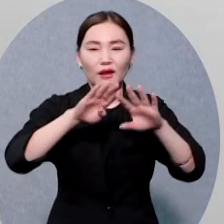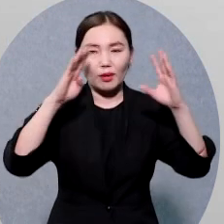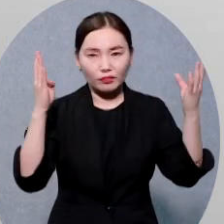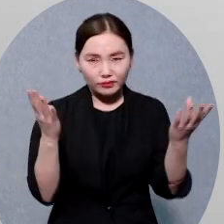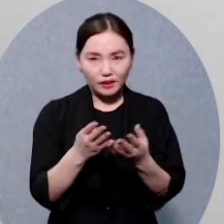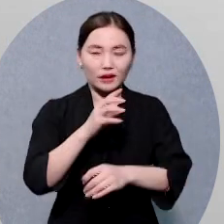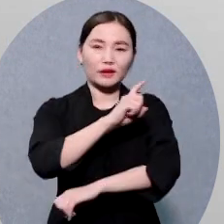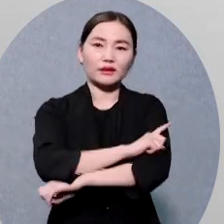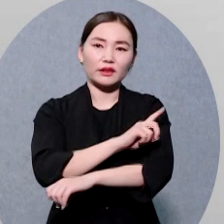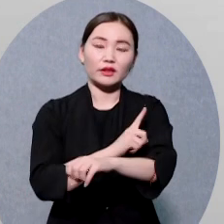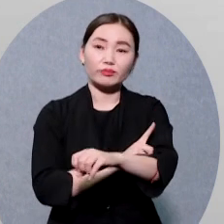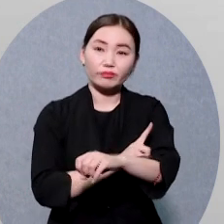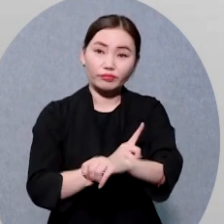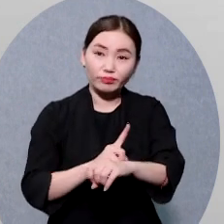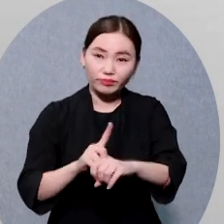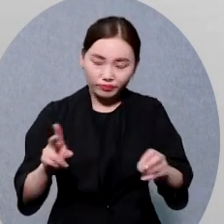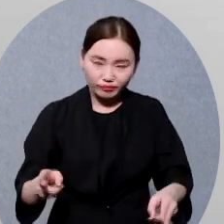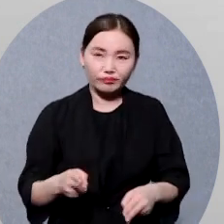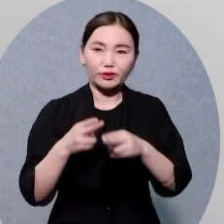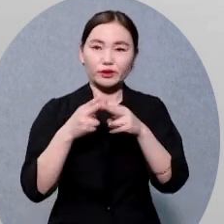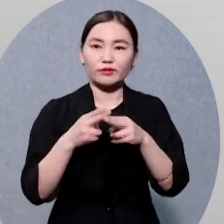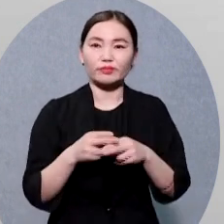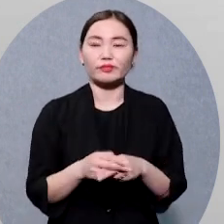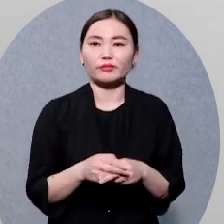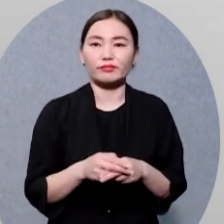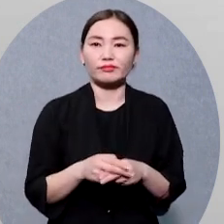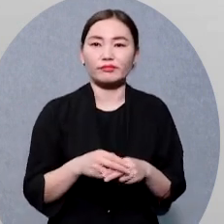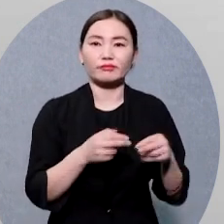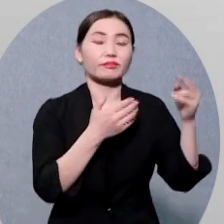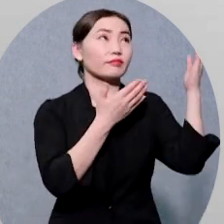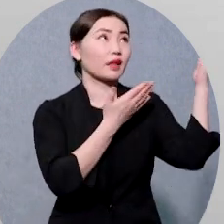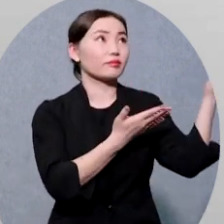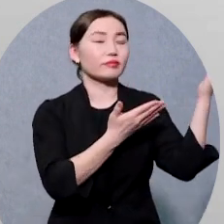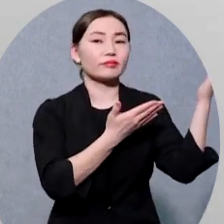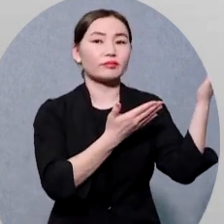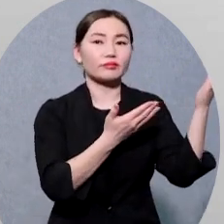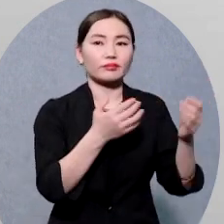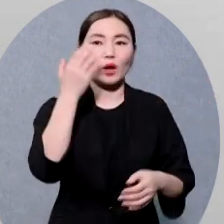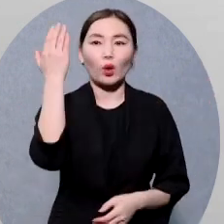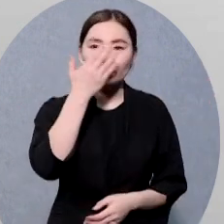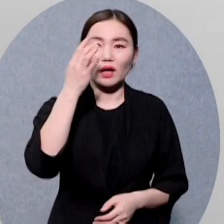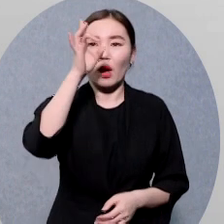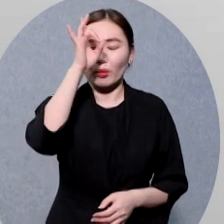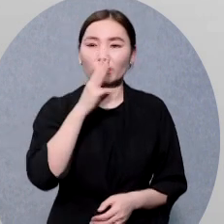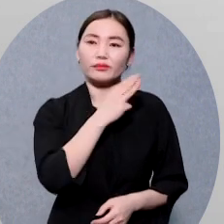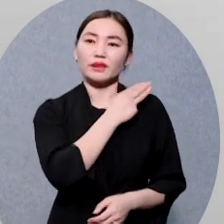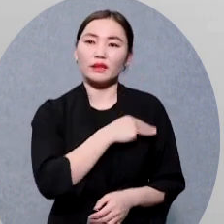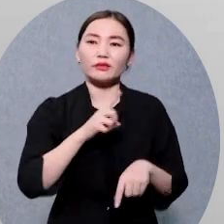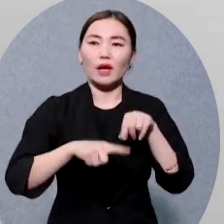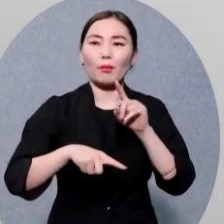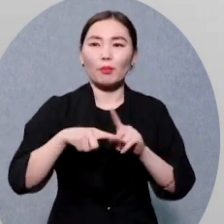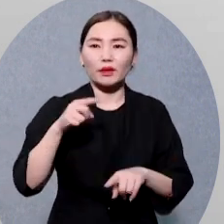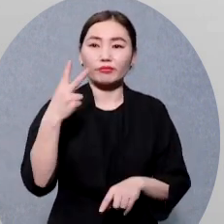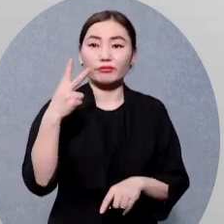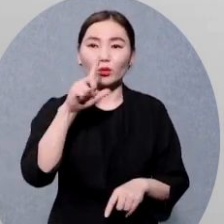За бүгдээрээ хичээлээ дүгнэе. Тэгэхээр зэрэг энэхүү сургаалыг уншаад бурхны шашны ямар үзэл